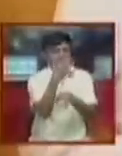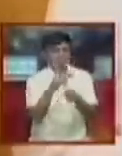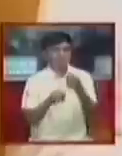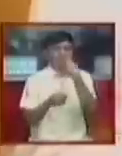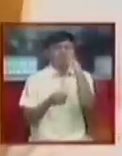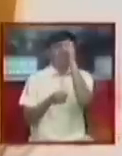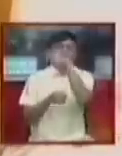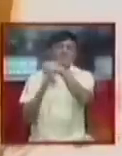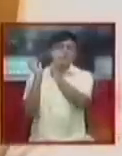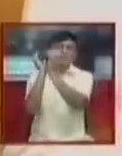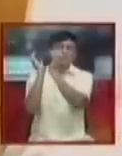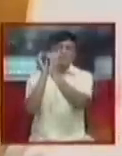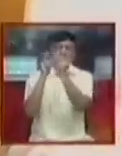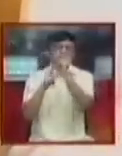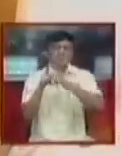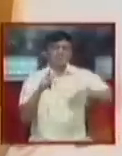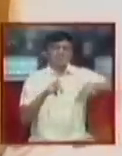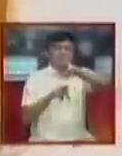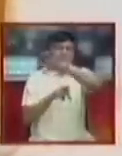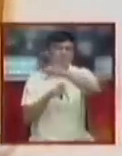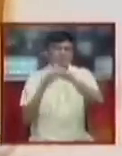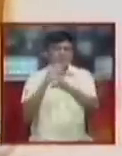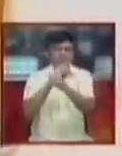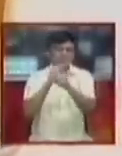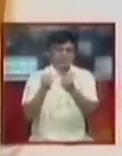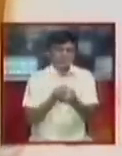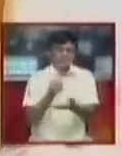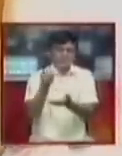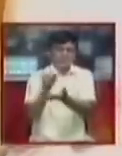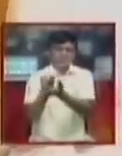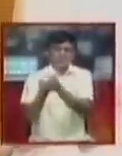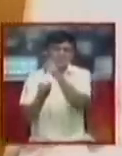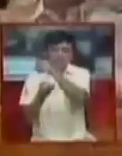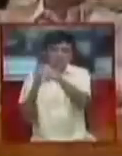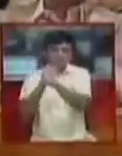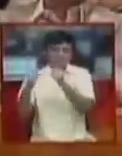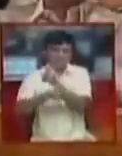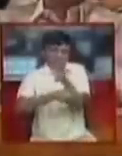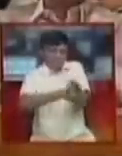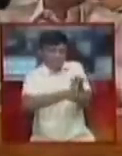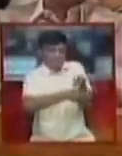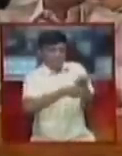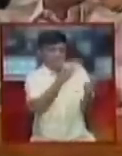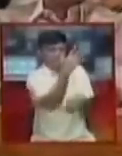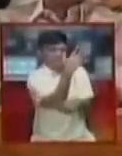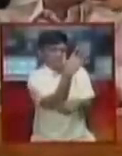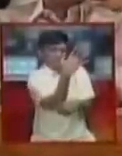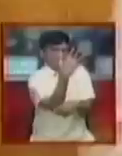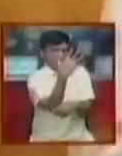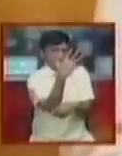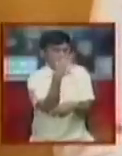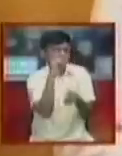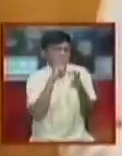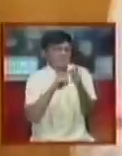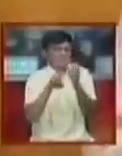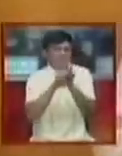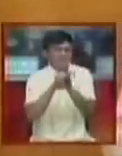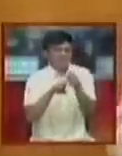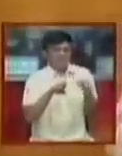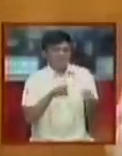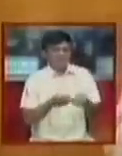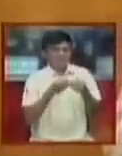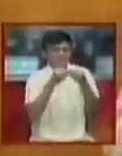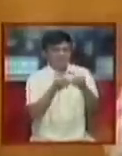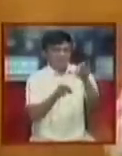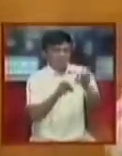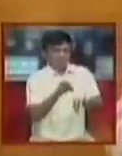ng DSWD sa mga komunidad. Kapalit na conditional cash transfer, aalagaan ang mga puno. Mayroon ding mga magpapalago ng